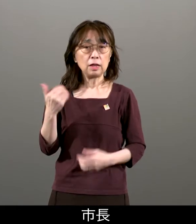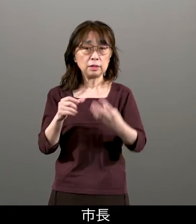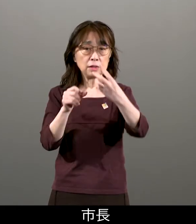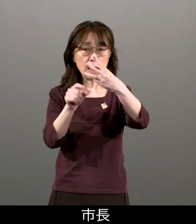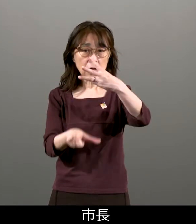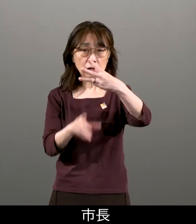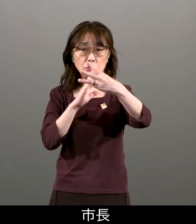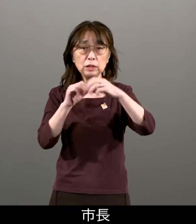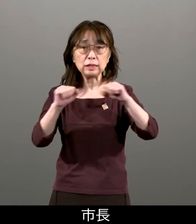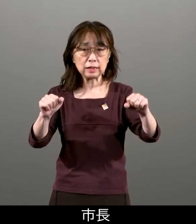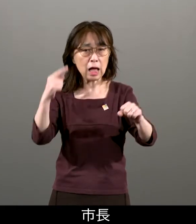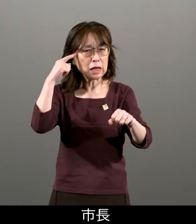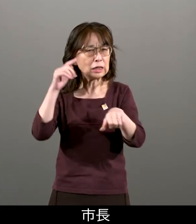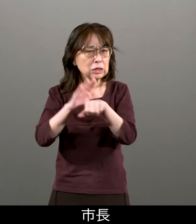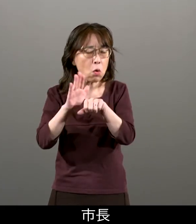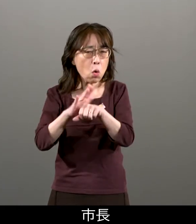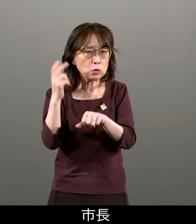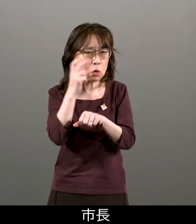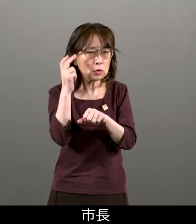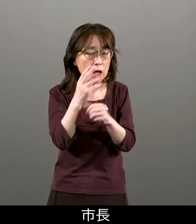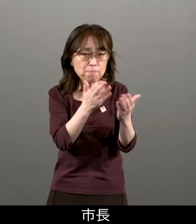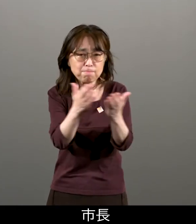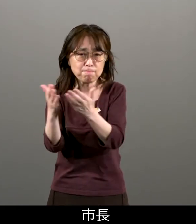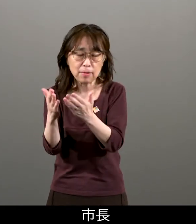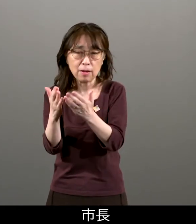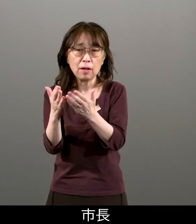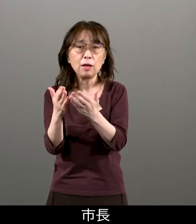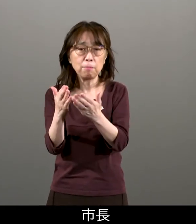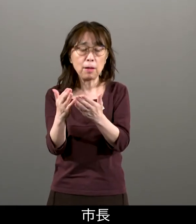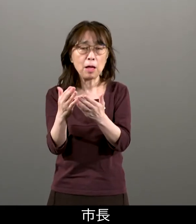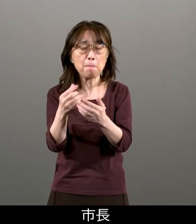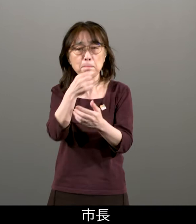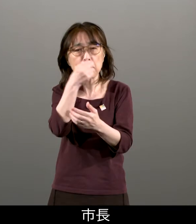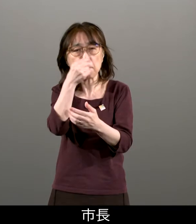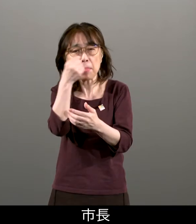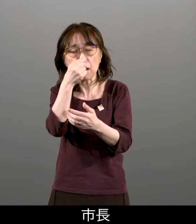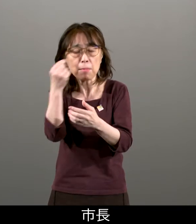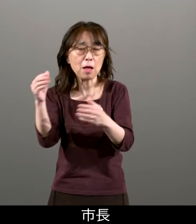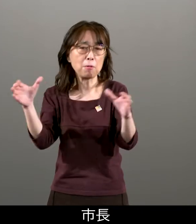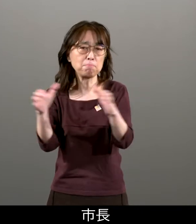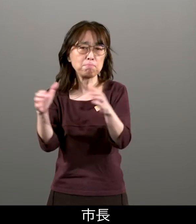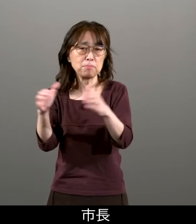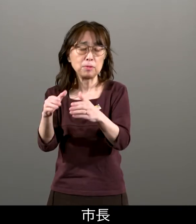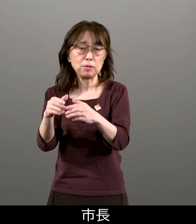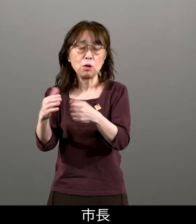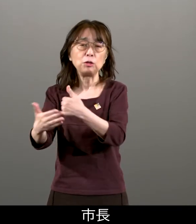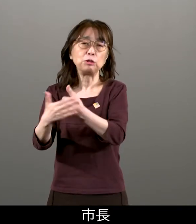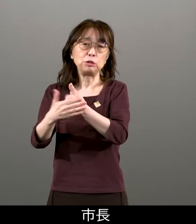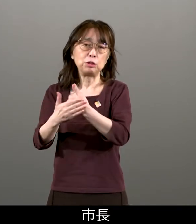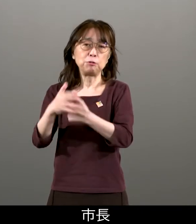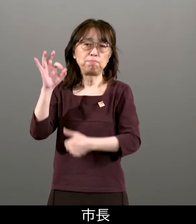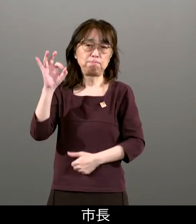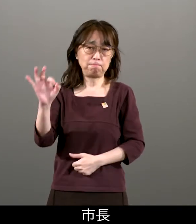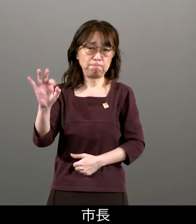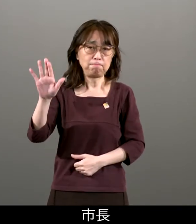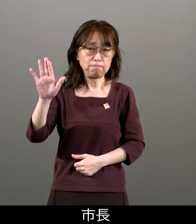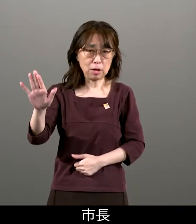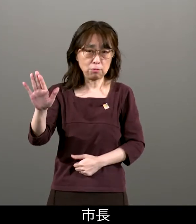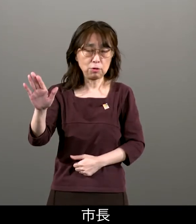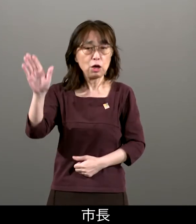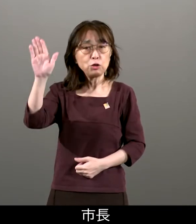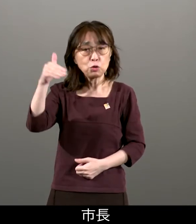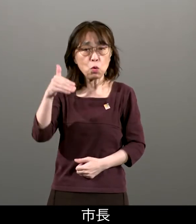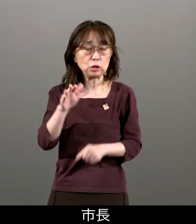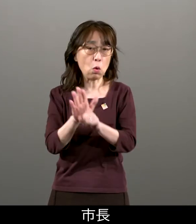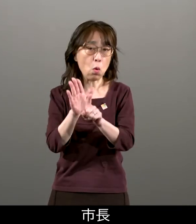ました意向調査において一定の支持を得る結果となったところでありますけれども、その後招致応援の